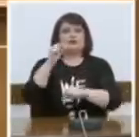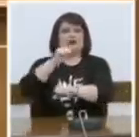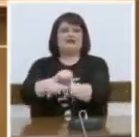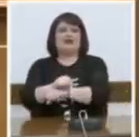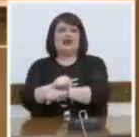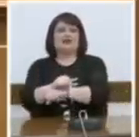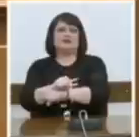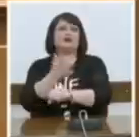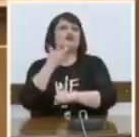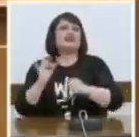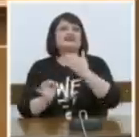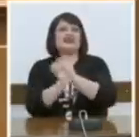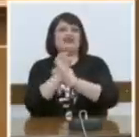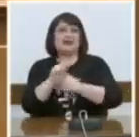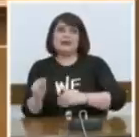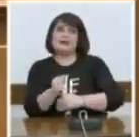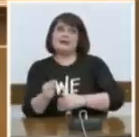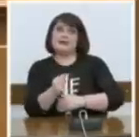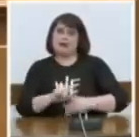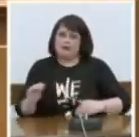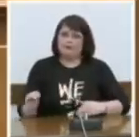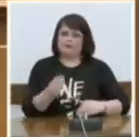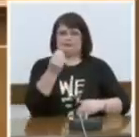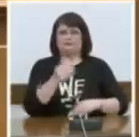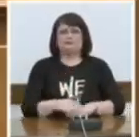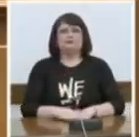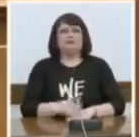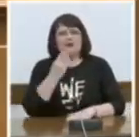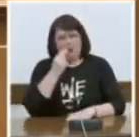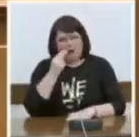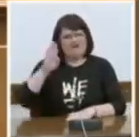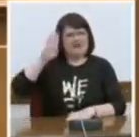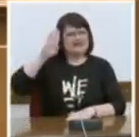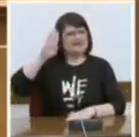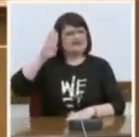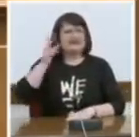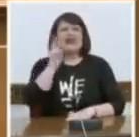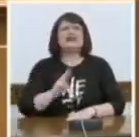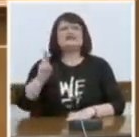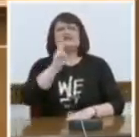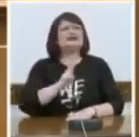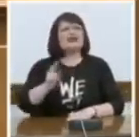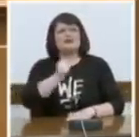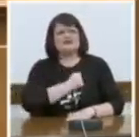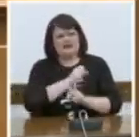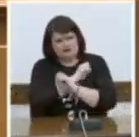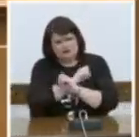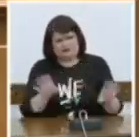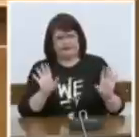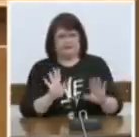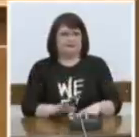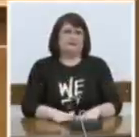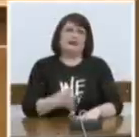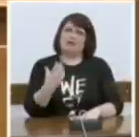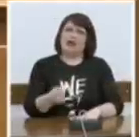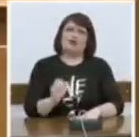Αυγής. Είδαμε επίσης να επανέρχονται μισαλόδοξες φασιστικές και ρατσιστικές απόψεις. Και να ανοίγουν